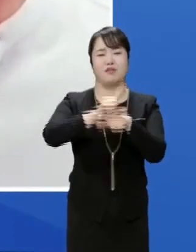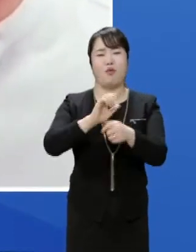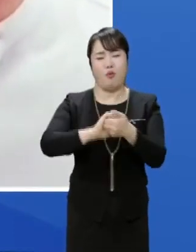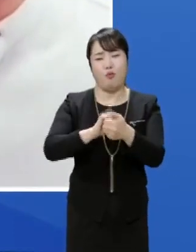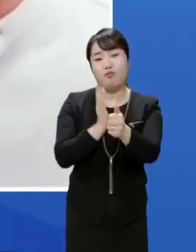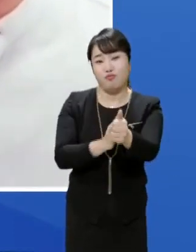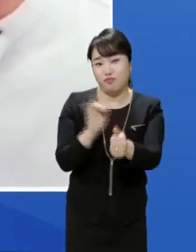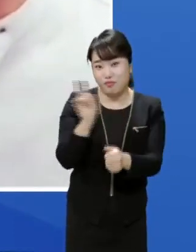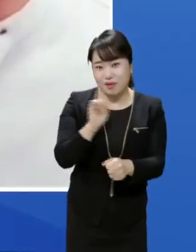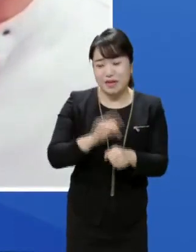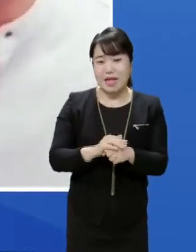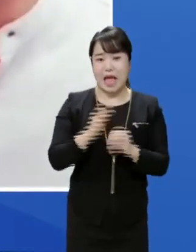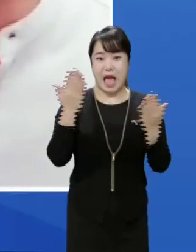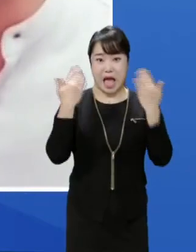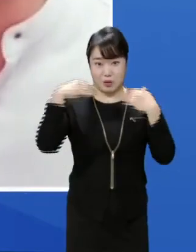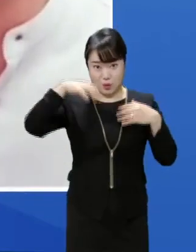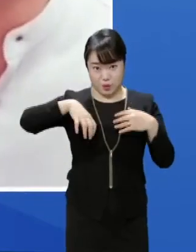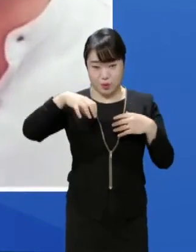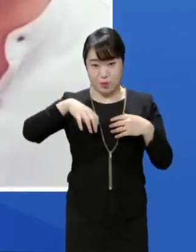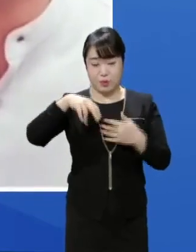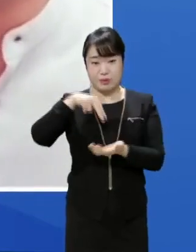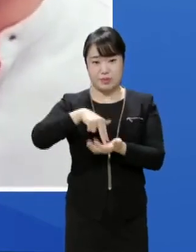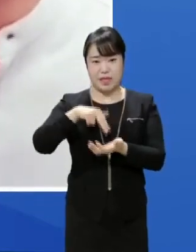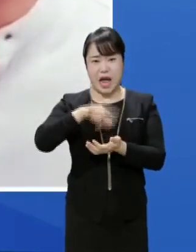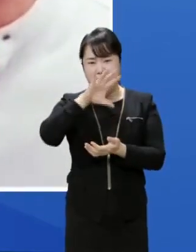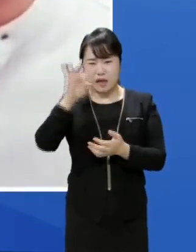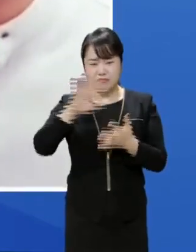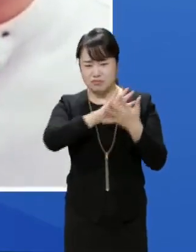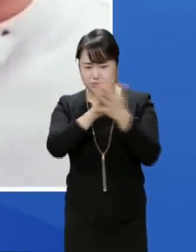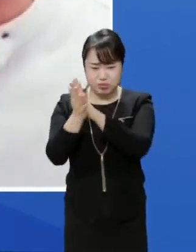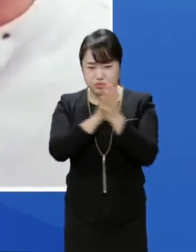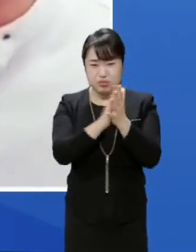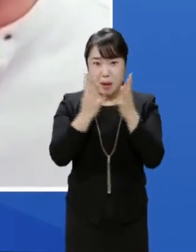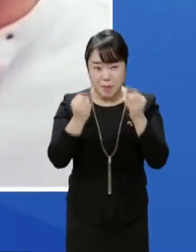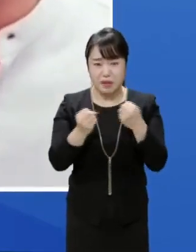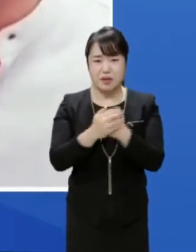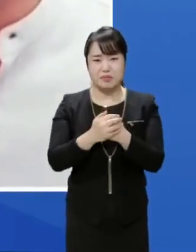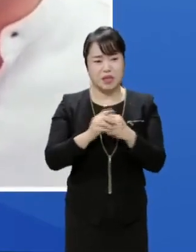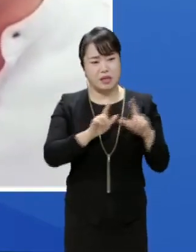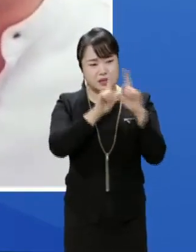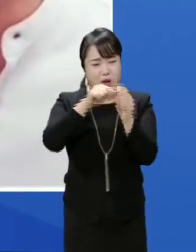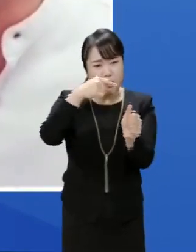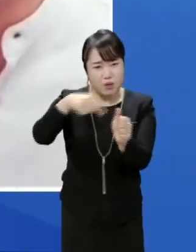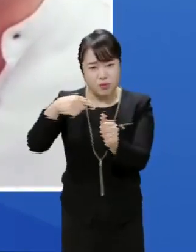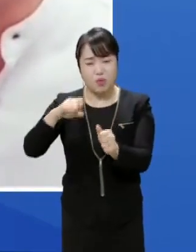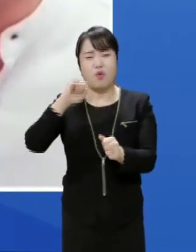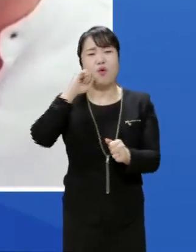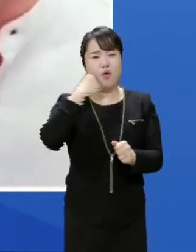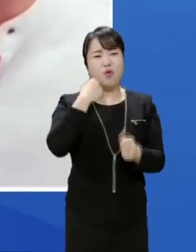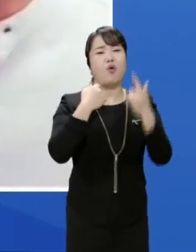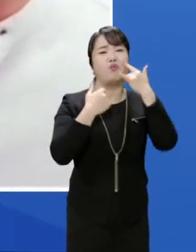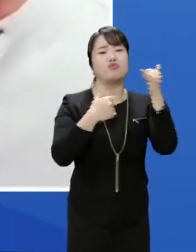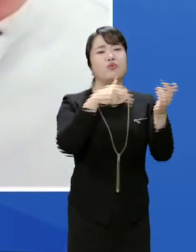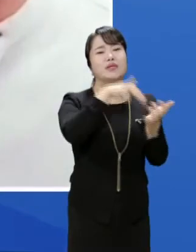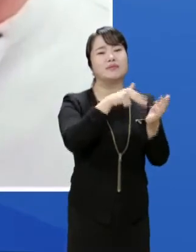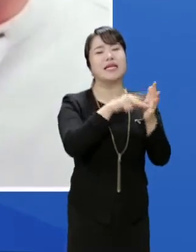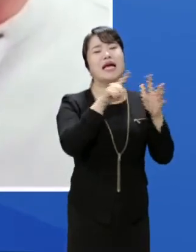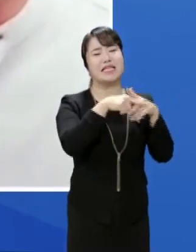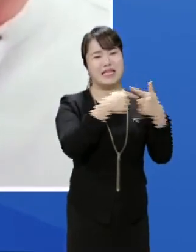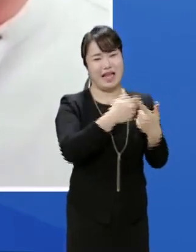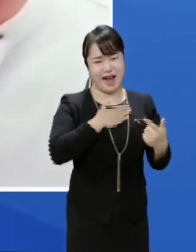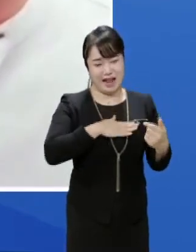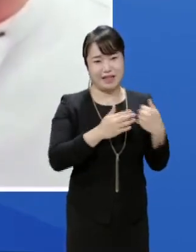더 드리면 학교에서 이제 잦은 변화 때문에 아이들의 생활 지도나 학습에 어려움이 많으시겠지만 학교에 좀